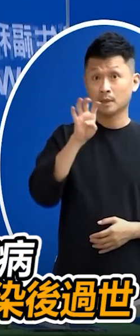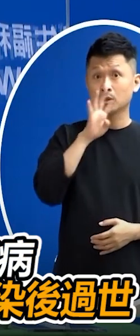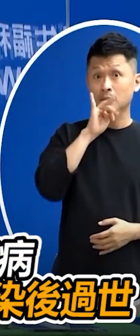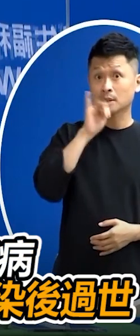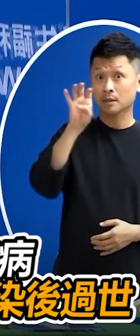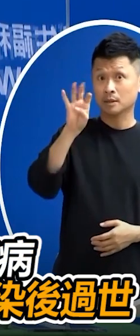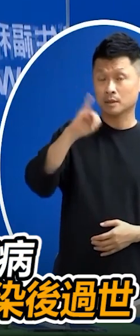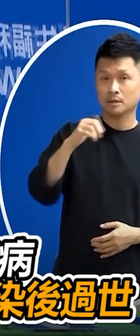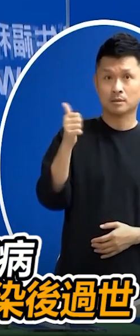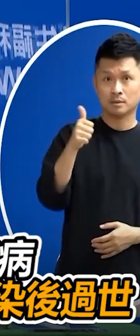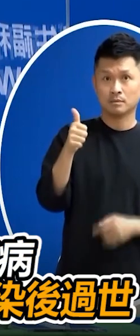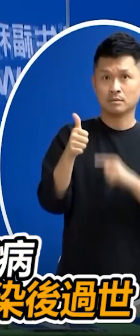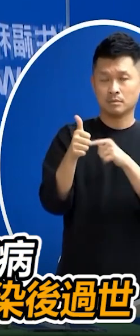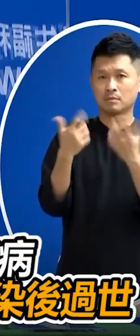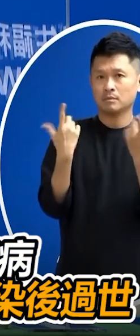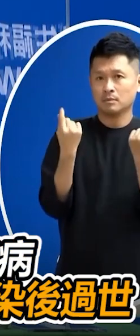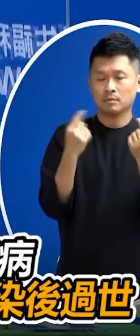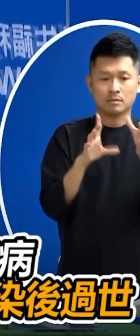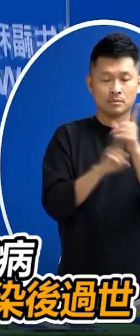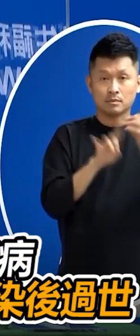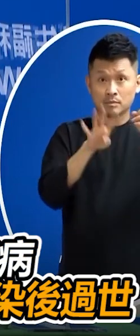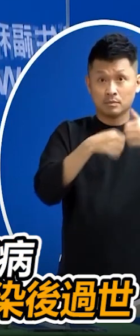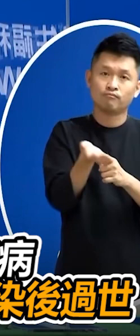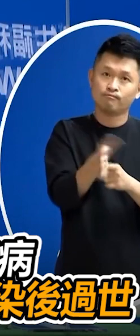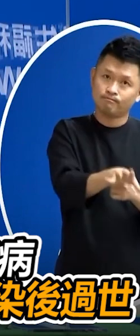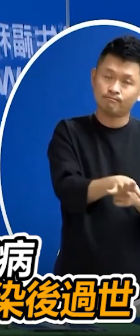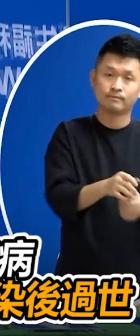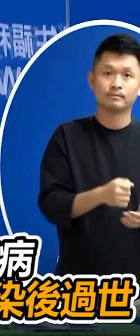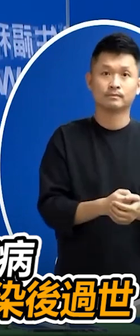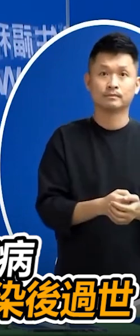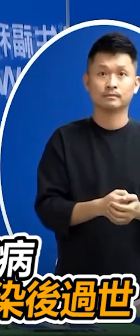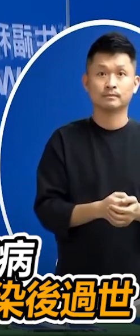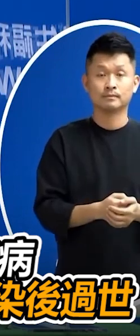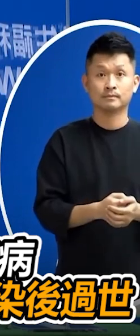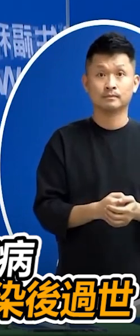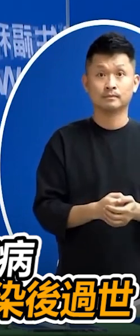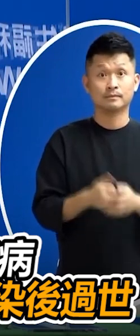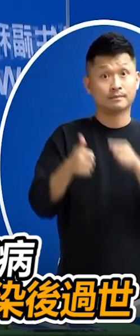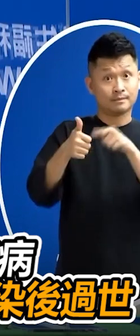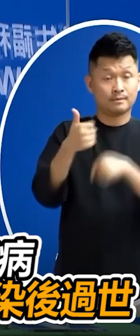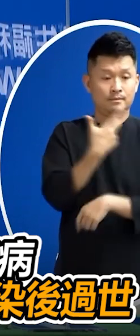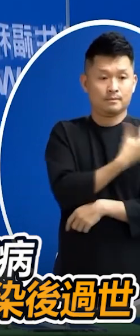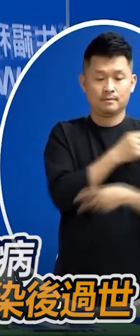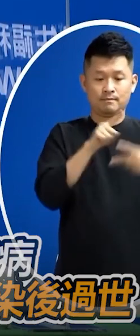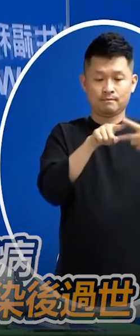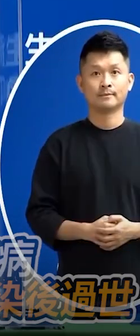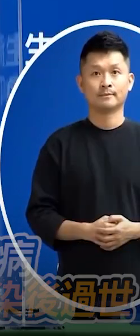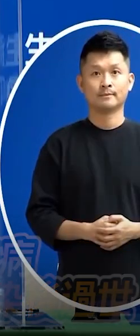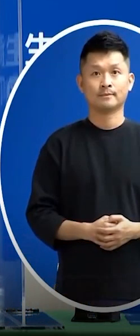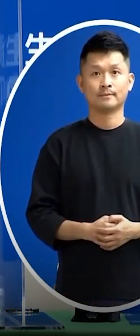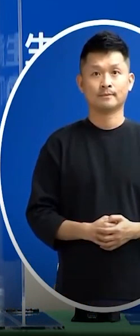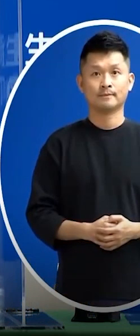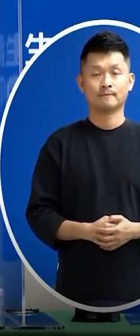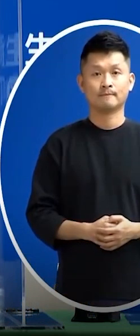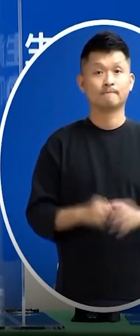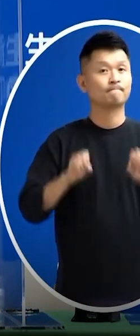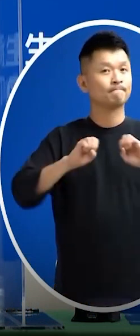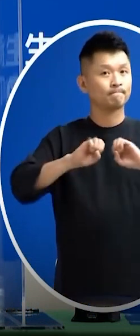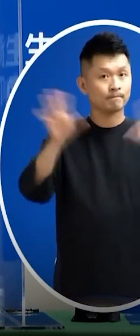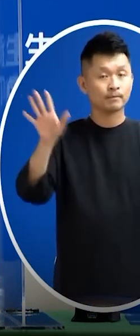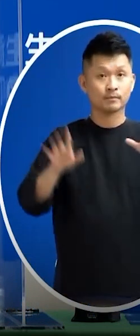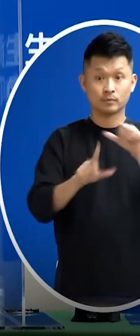的这个男性也是有这个神经系统的慢性病，这位是有接种过2剂的疫苗。 那我们宣布大